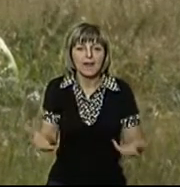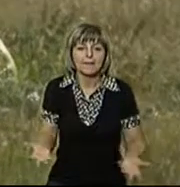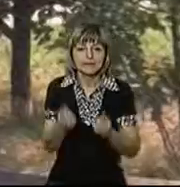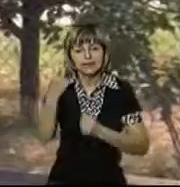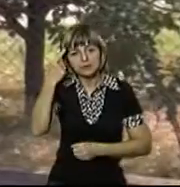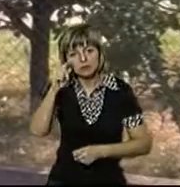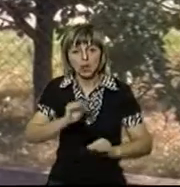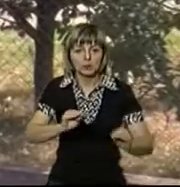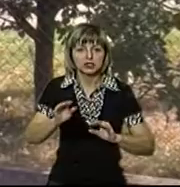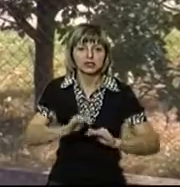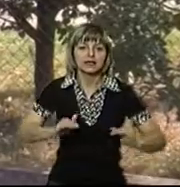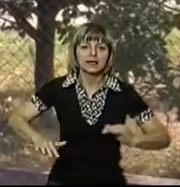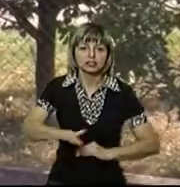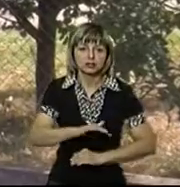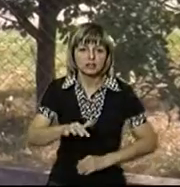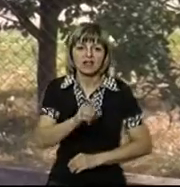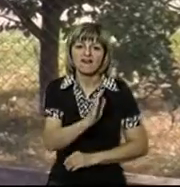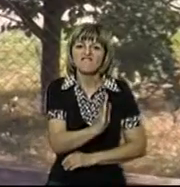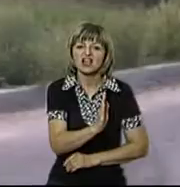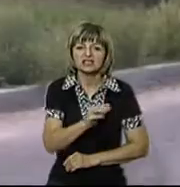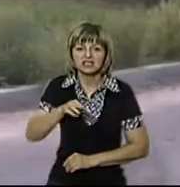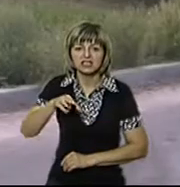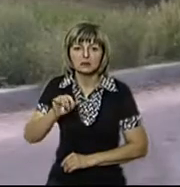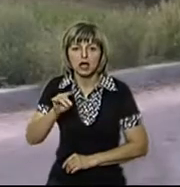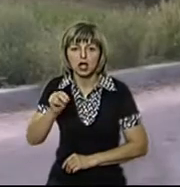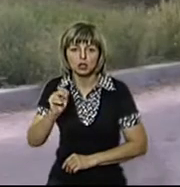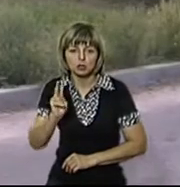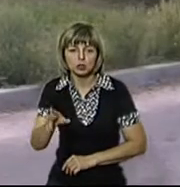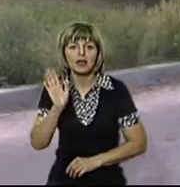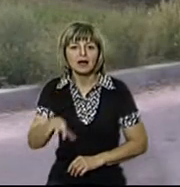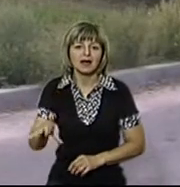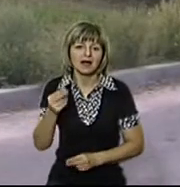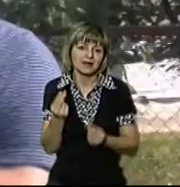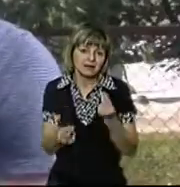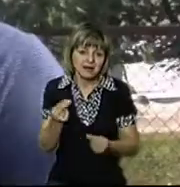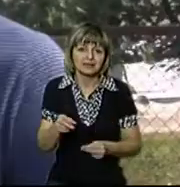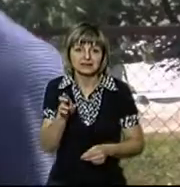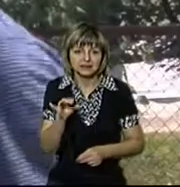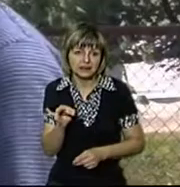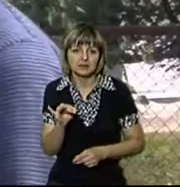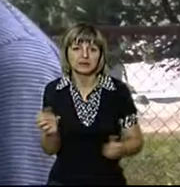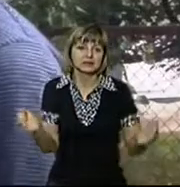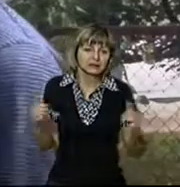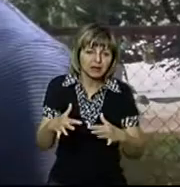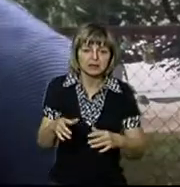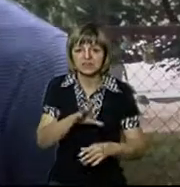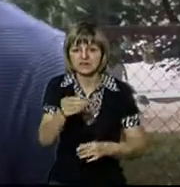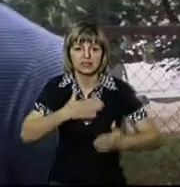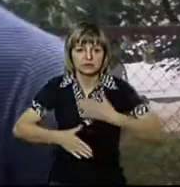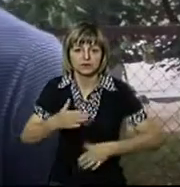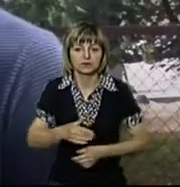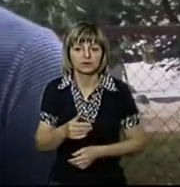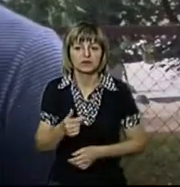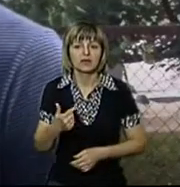дитячий майданчик Валентин Марчук. Хай би всі собі гралися і всім було б добре, і всі були в раді. Тим більше, власник, який поїхав в Америку,